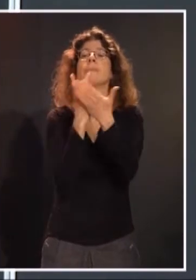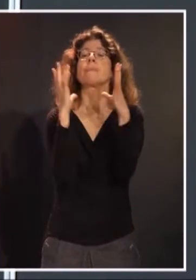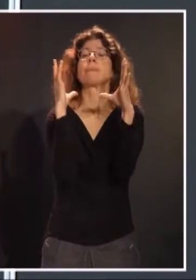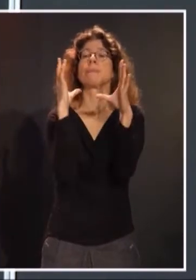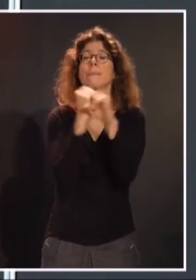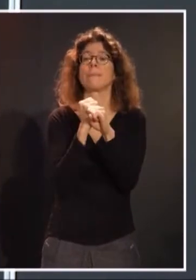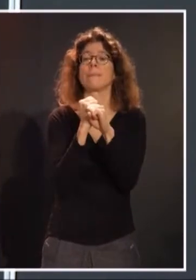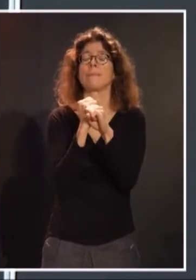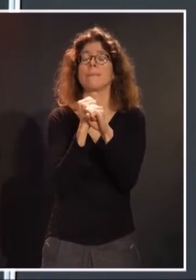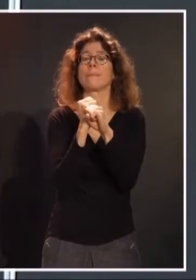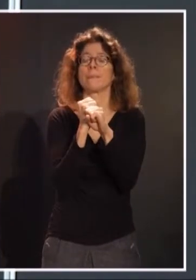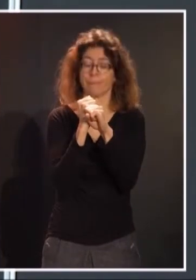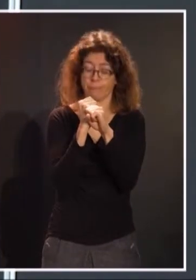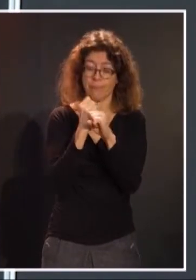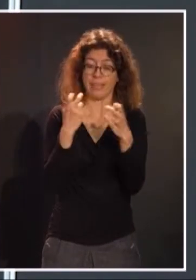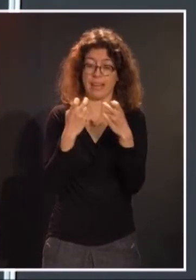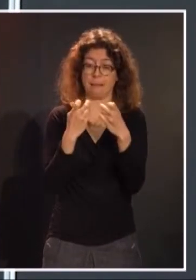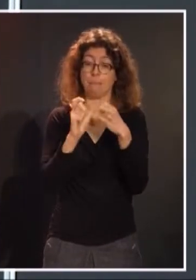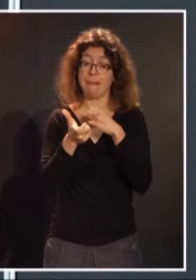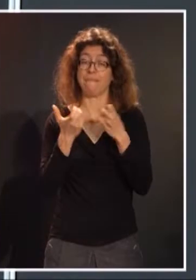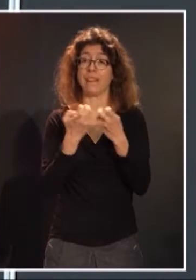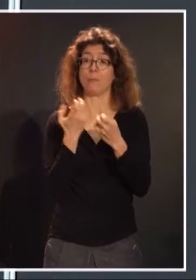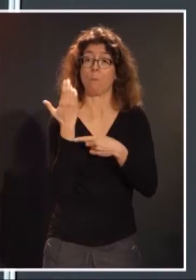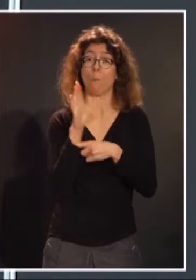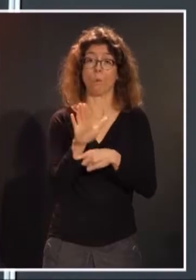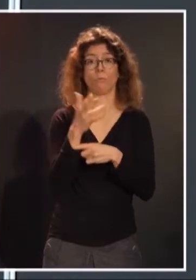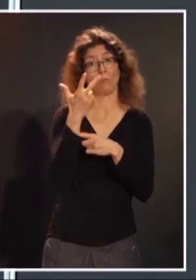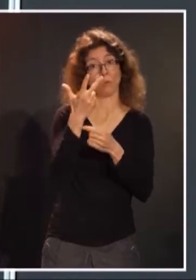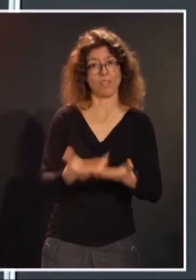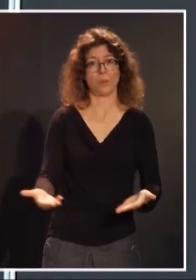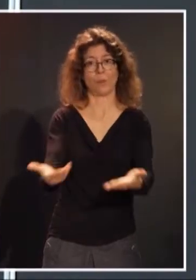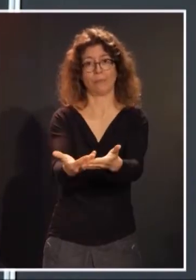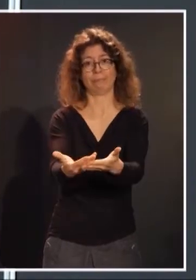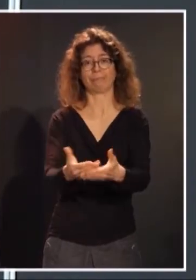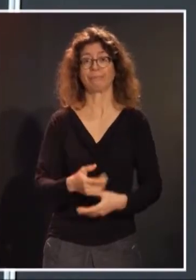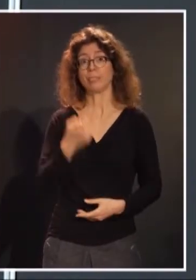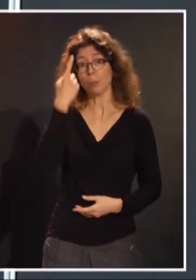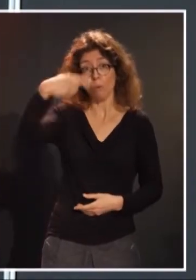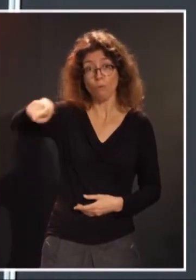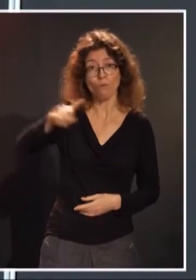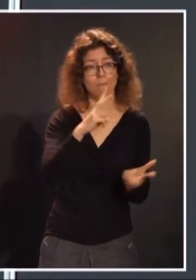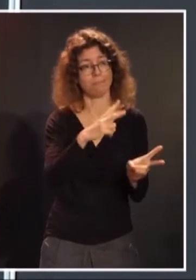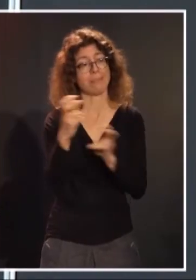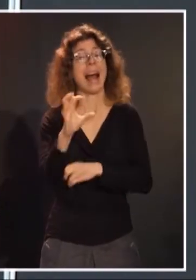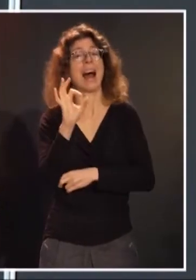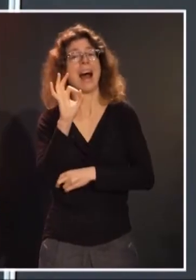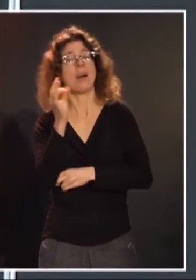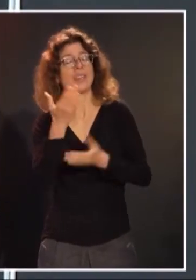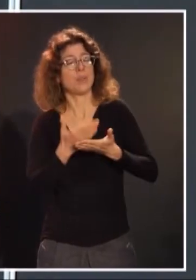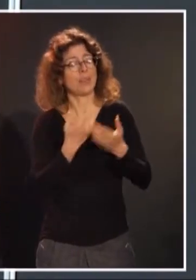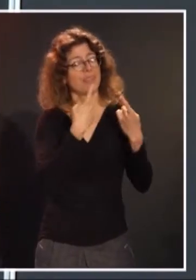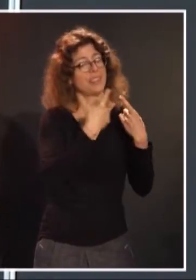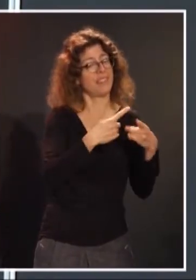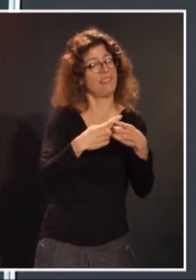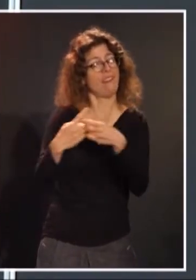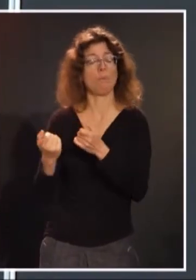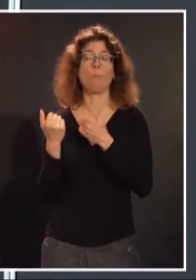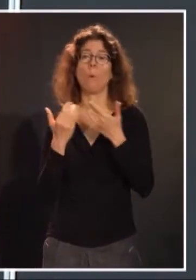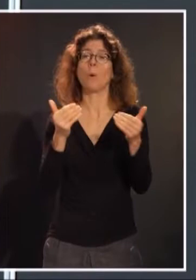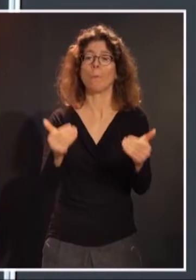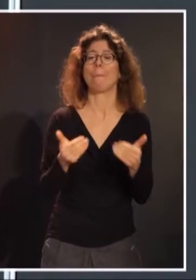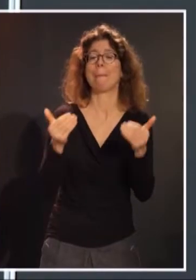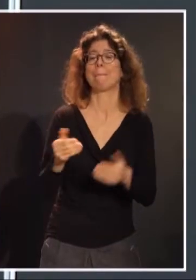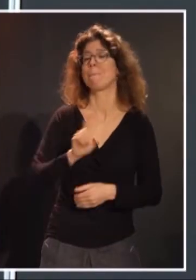présenter trois situations différentes qui permettent de prendre la mesure que chaque situation est particulière et qu'on ne va pas toujours proposer la même